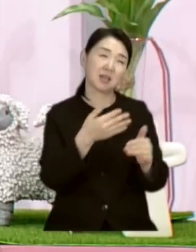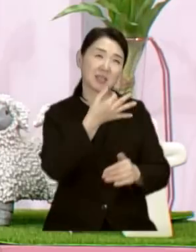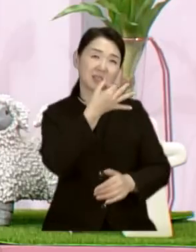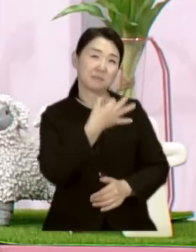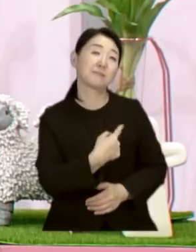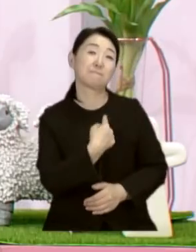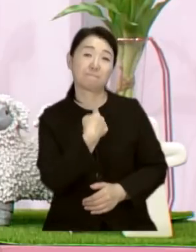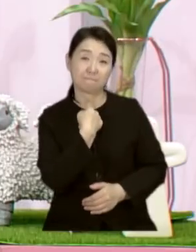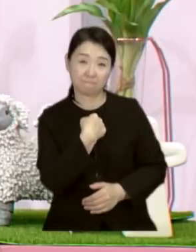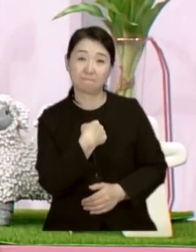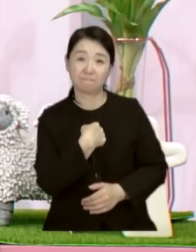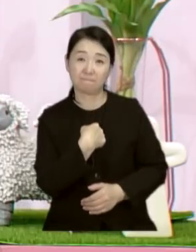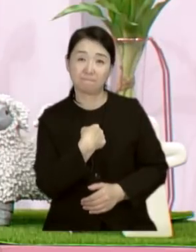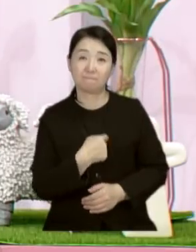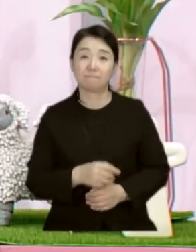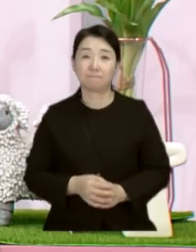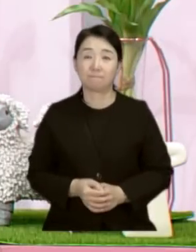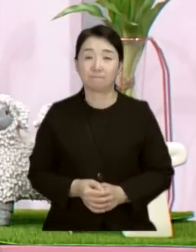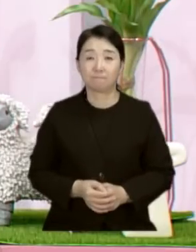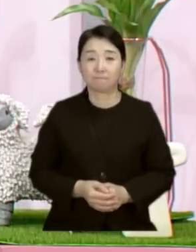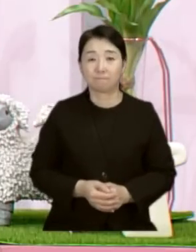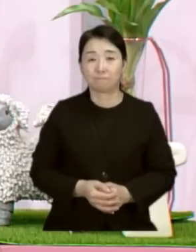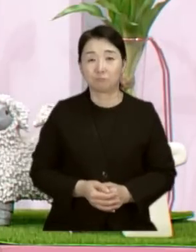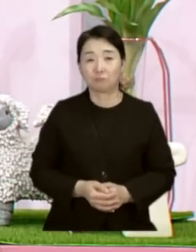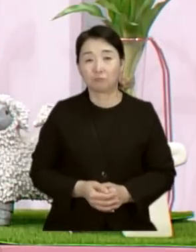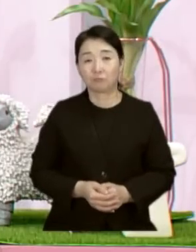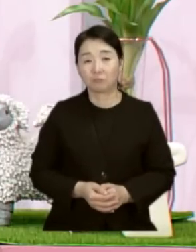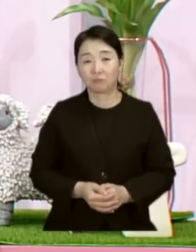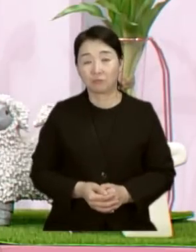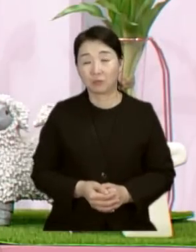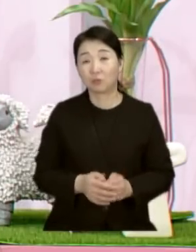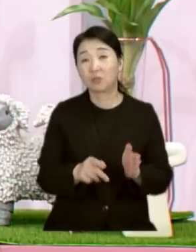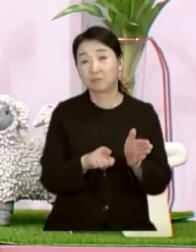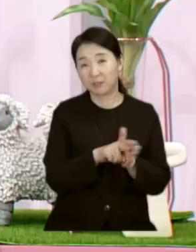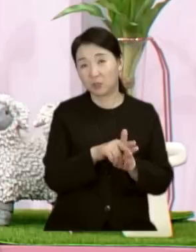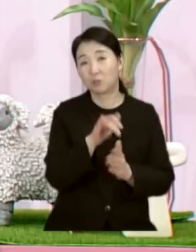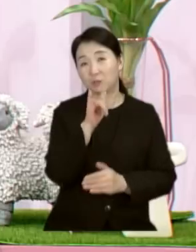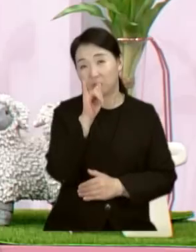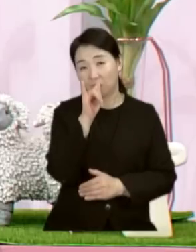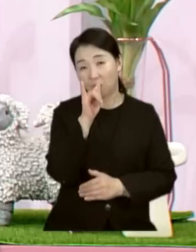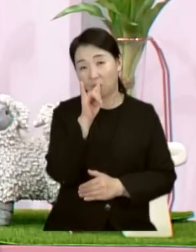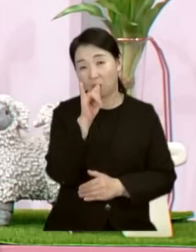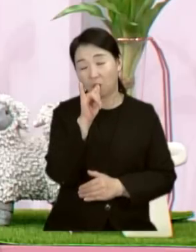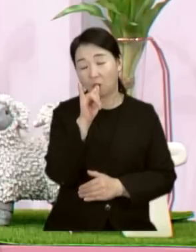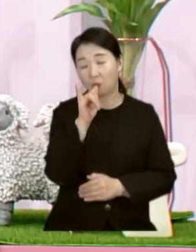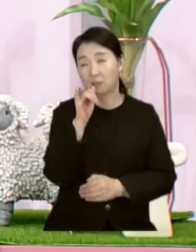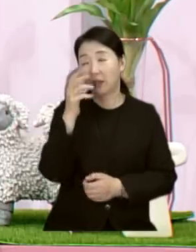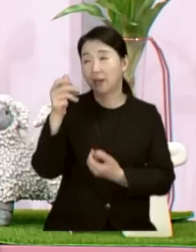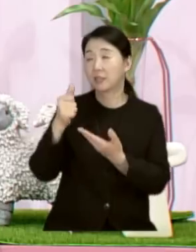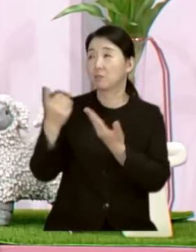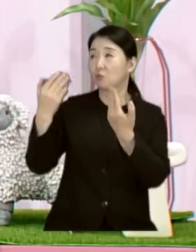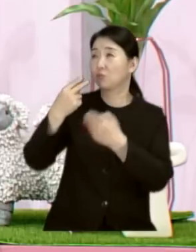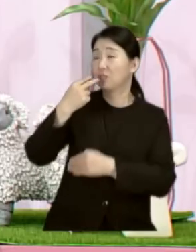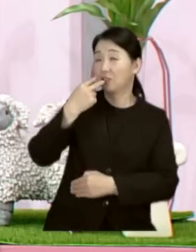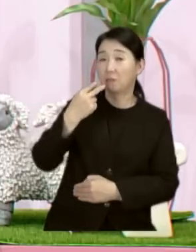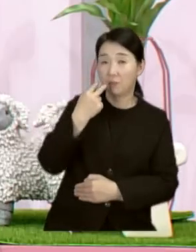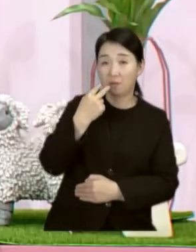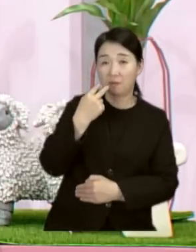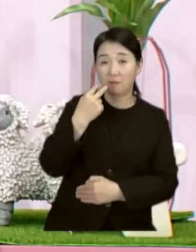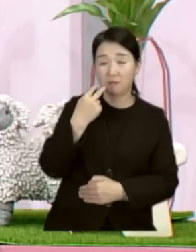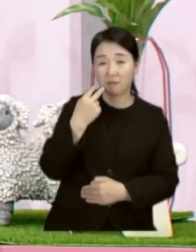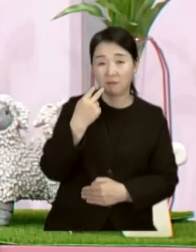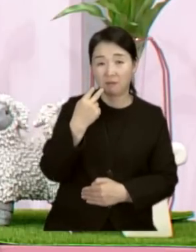많이 힘들었거든요. 그런데도 우리 믿음이 있으니까 어찌 감히 하나님이 주신